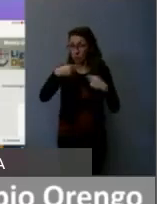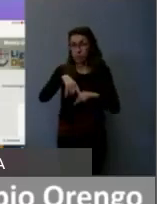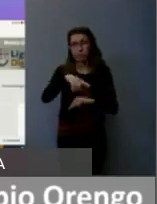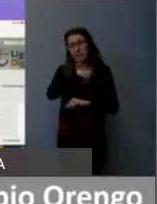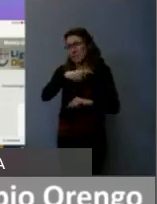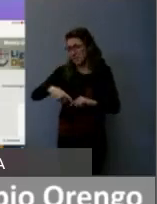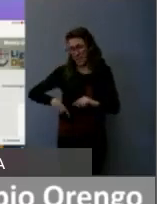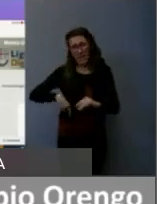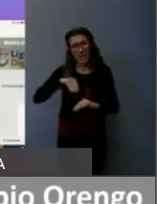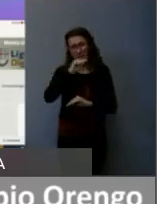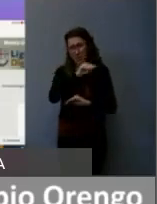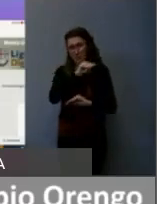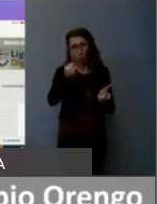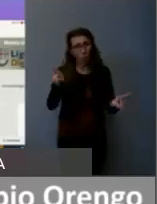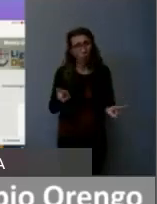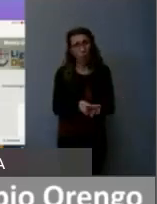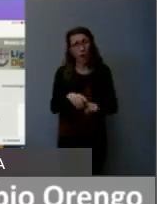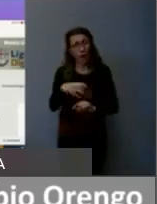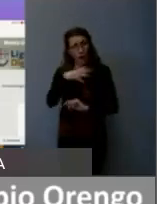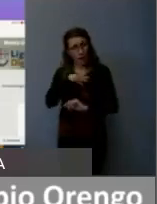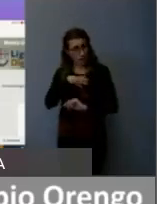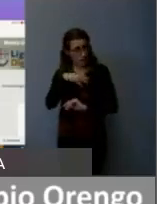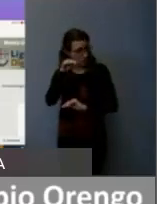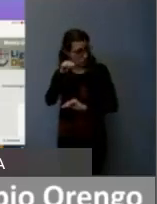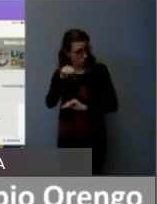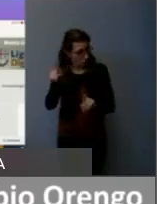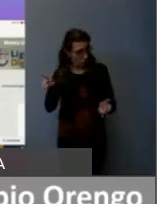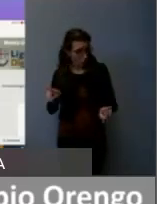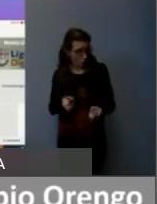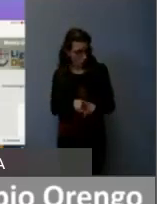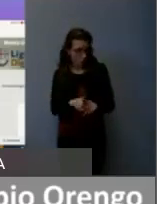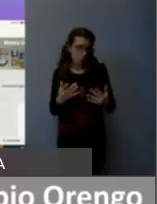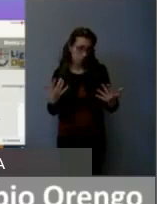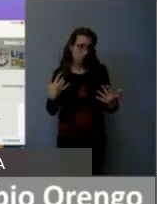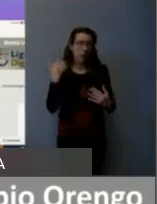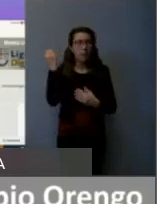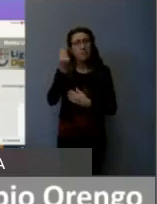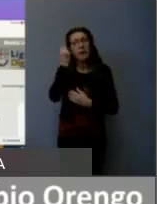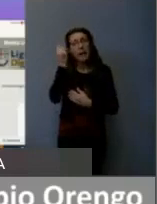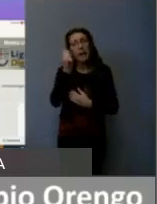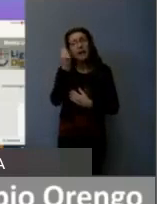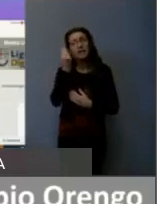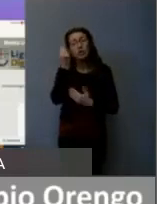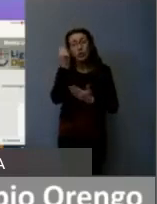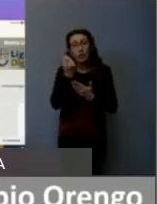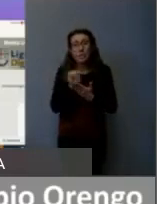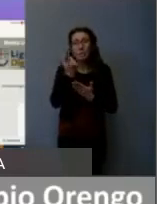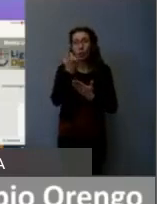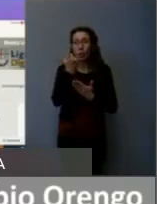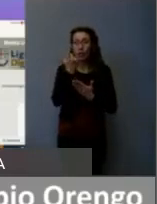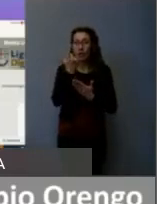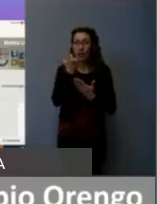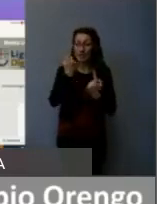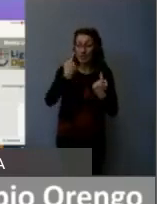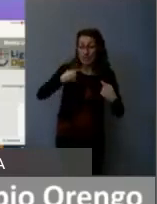e all'assessore, che sarebbe opportuna una seduta